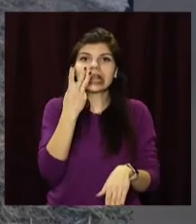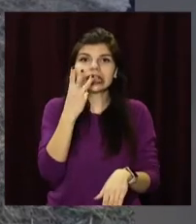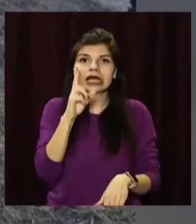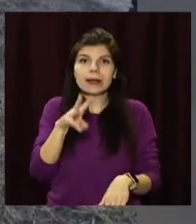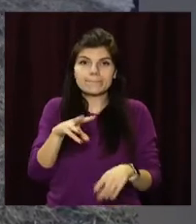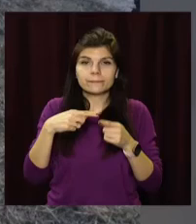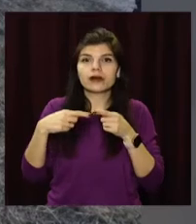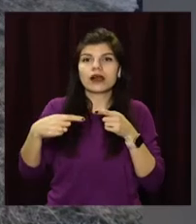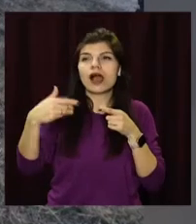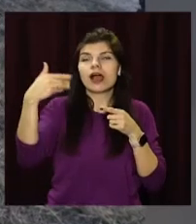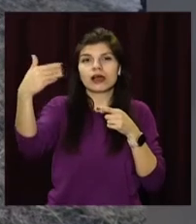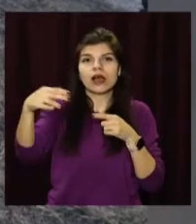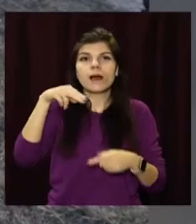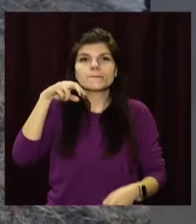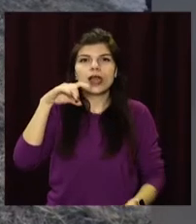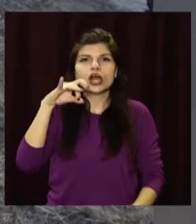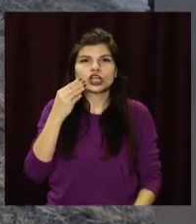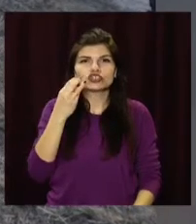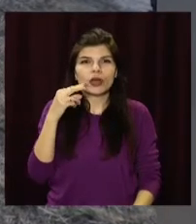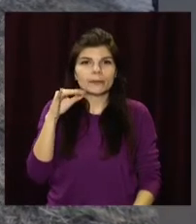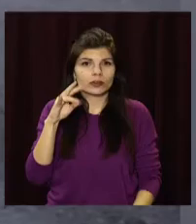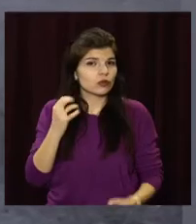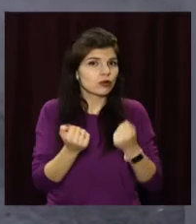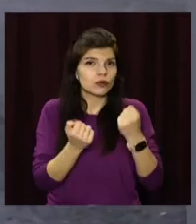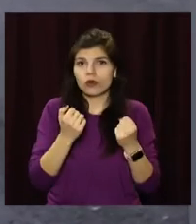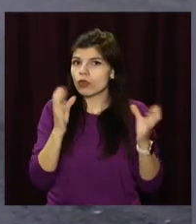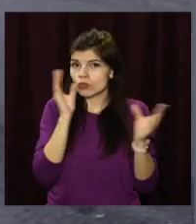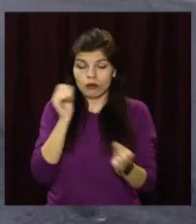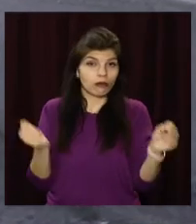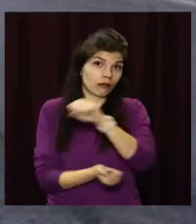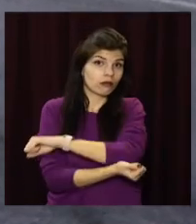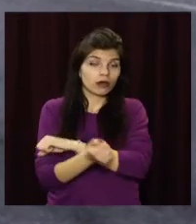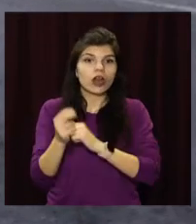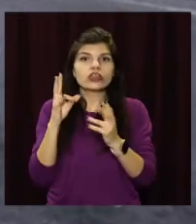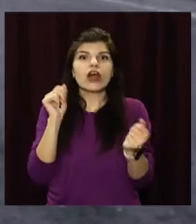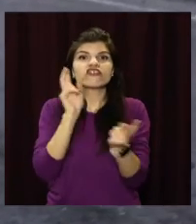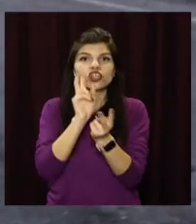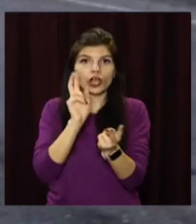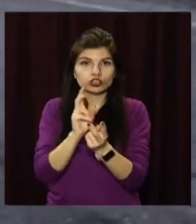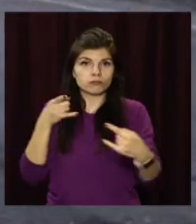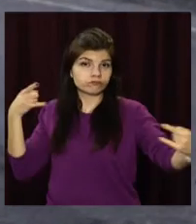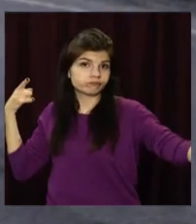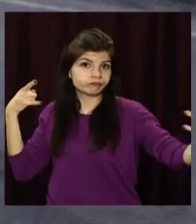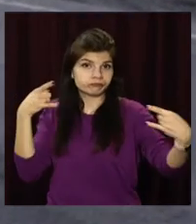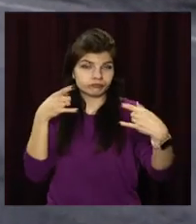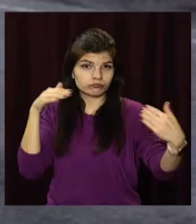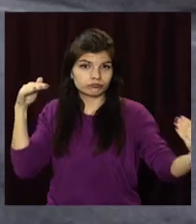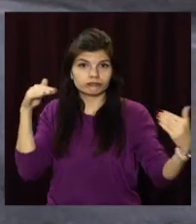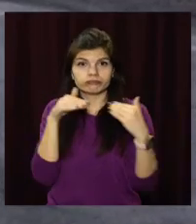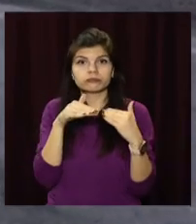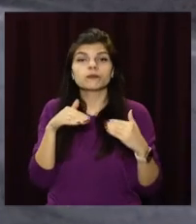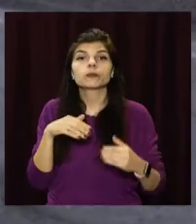до роздоріжжя Перещепини. Водій іномарки не впорався з керуванням, виїхав на зустрічну смугу та зіткнувся з